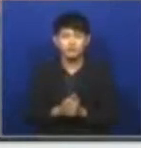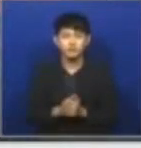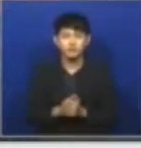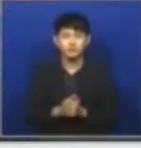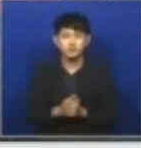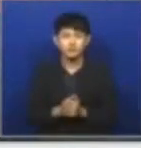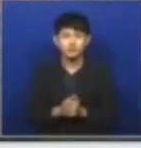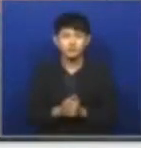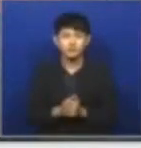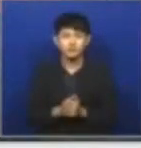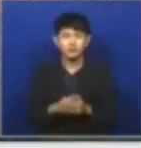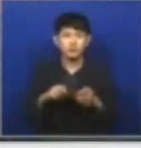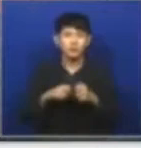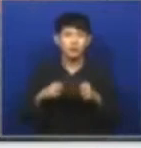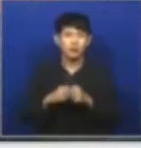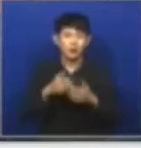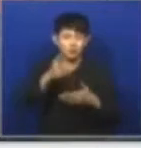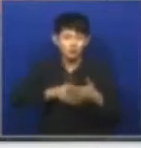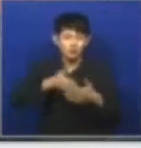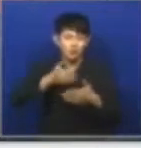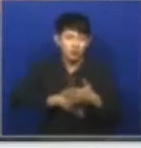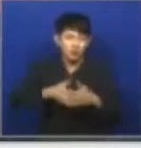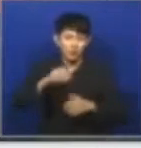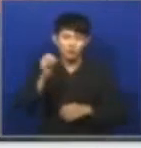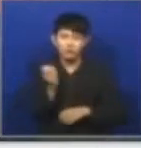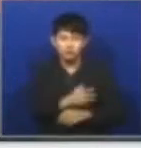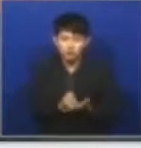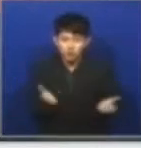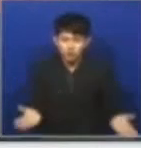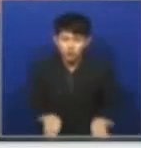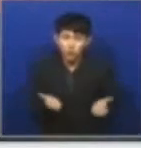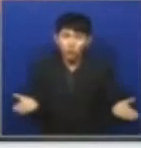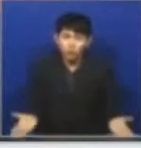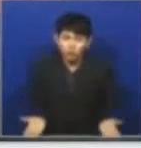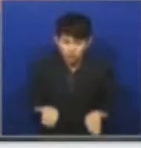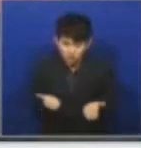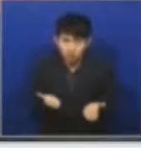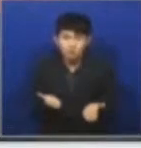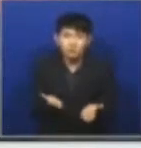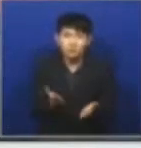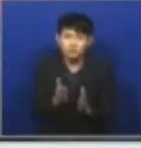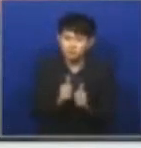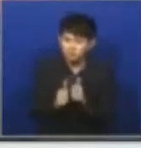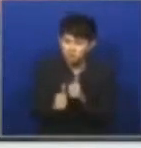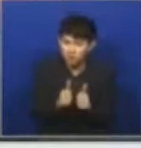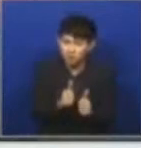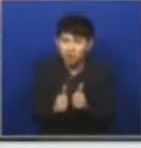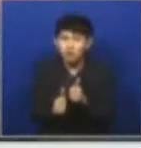จะขจัดอุปสรรคและส่งเสริมความสามารถในการแข่งขัน